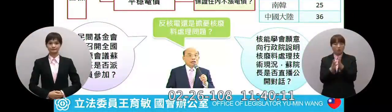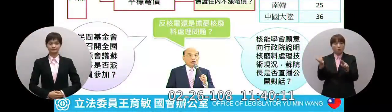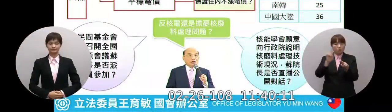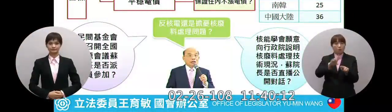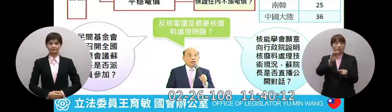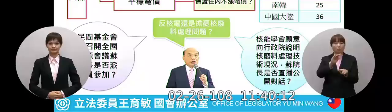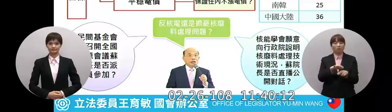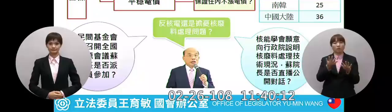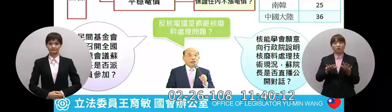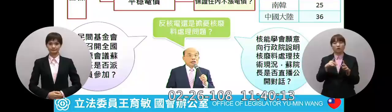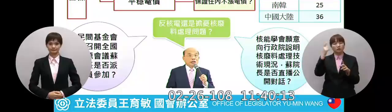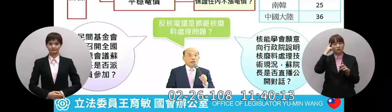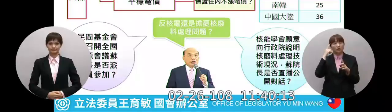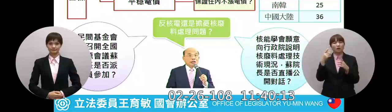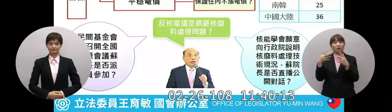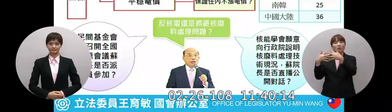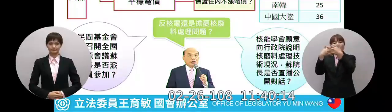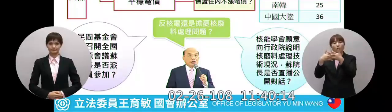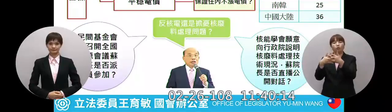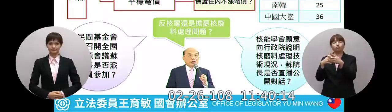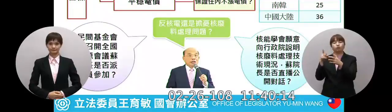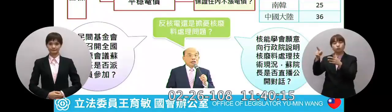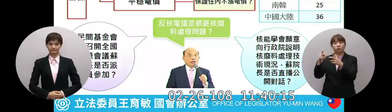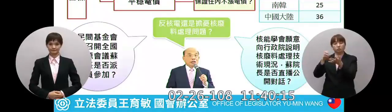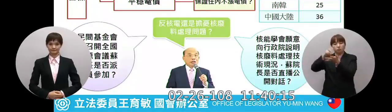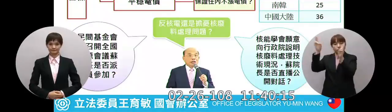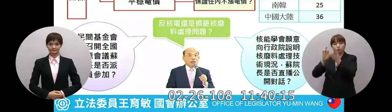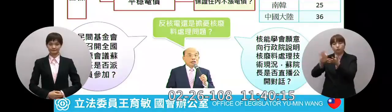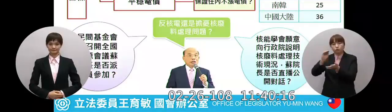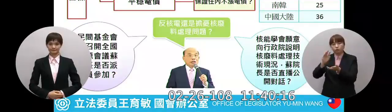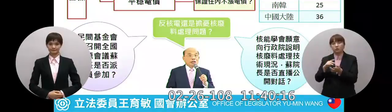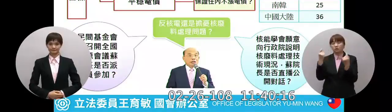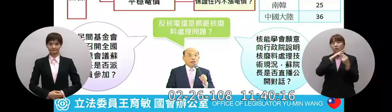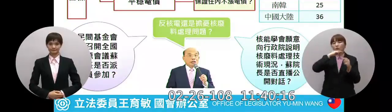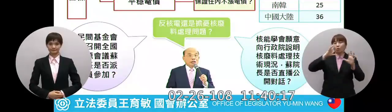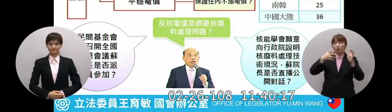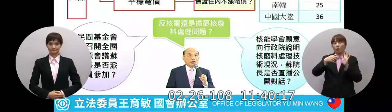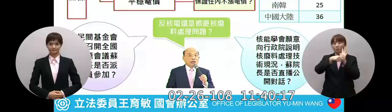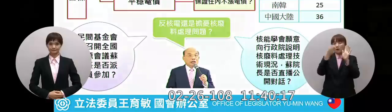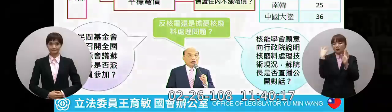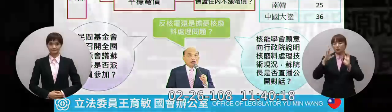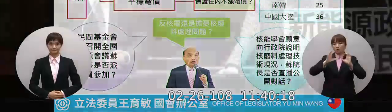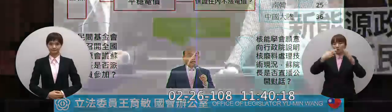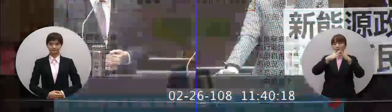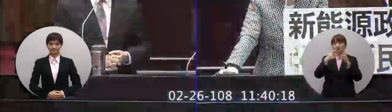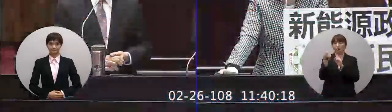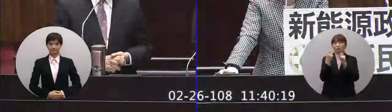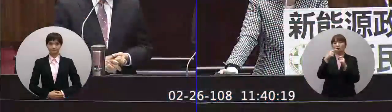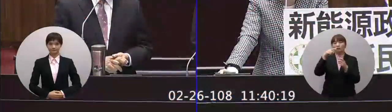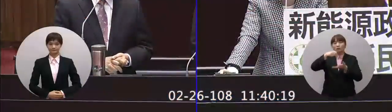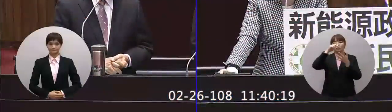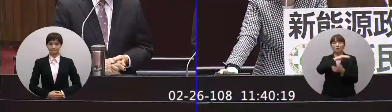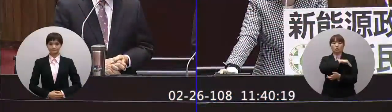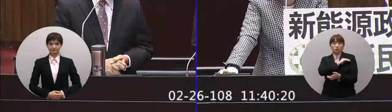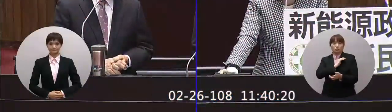请问我们现在最想拥抱的美国，他们使不使用核能？英国这么伟大先进的国家，最近你最喜欢讲的